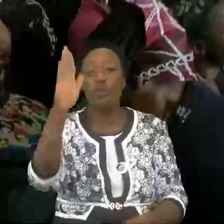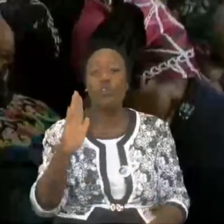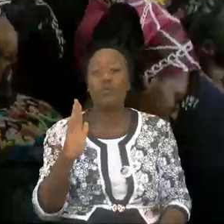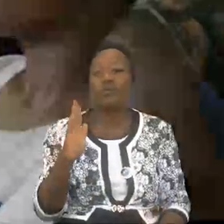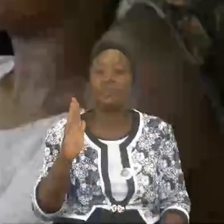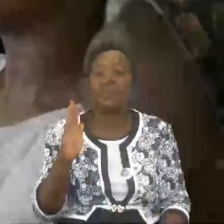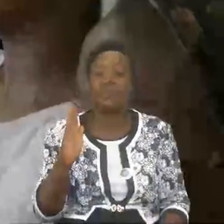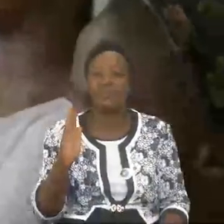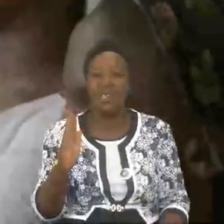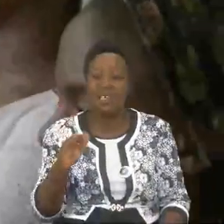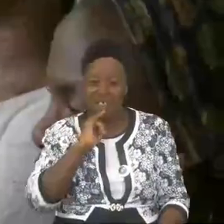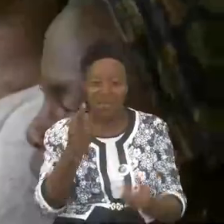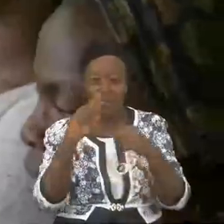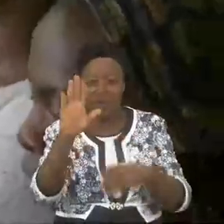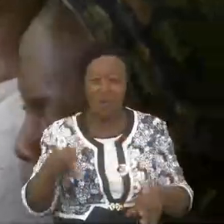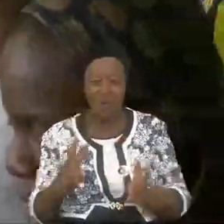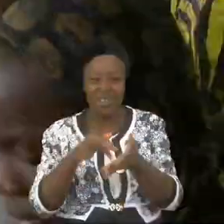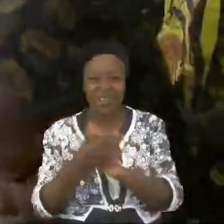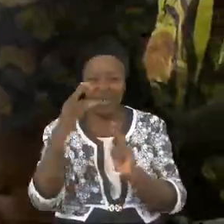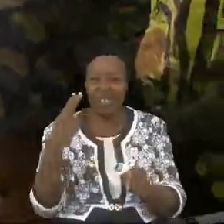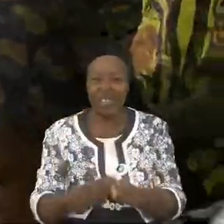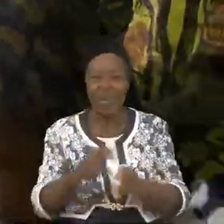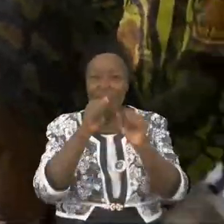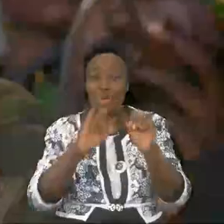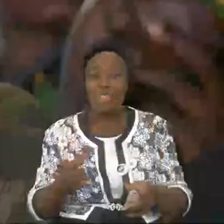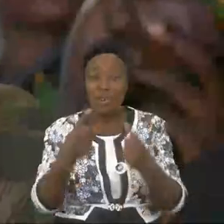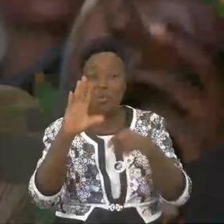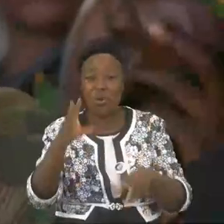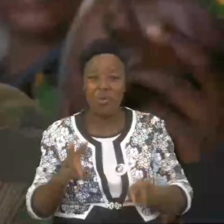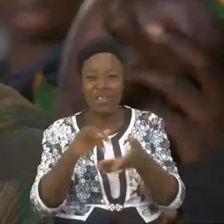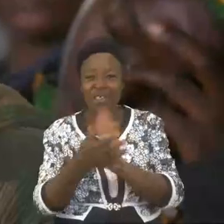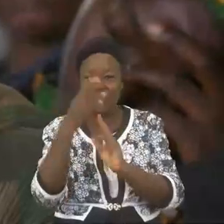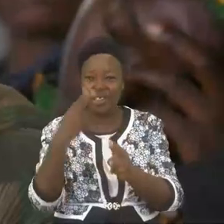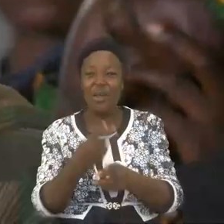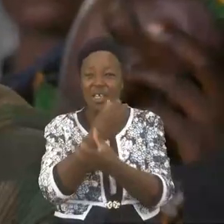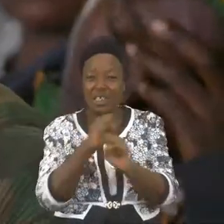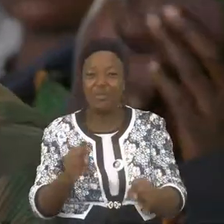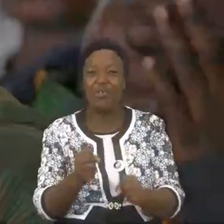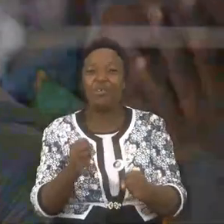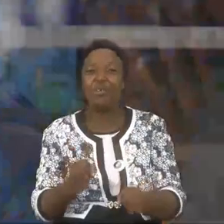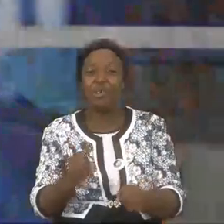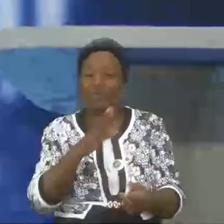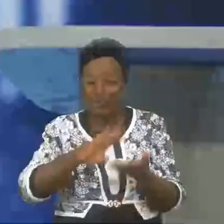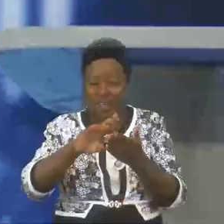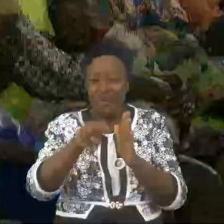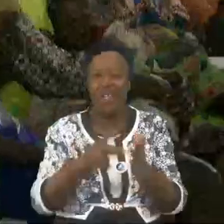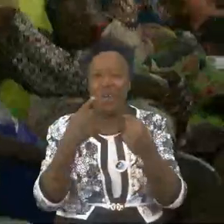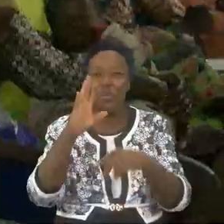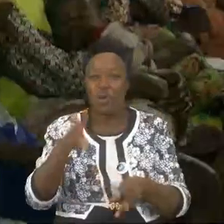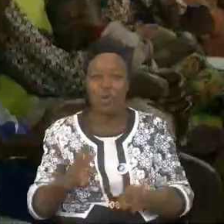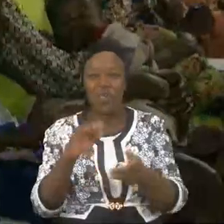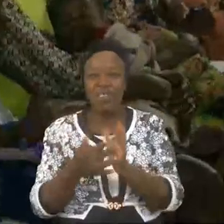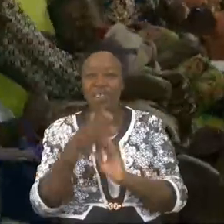grâce. Ça vient pour toi. Bénédiction pour toi. salut, le pardon vient pour